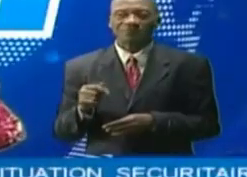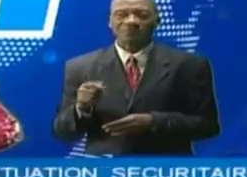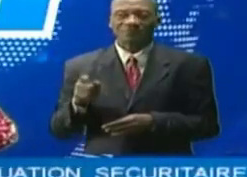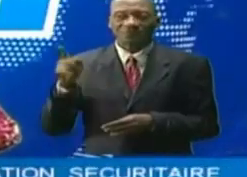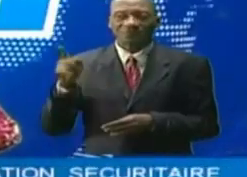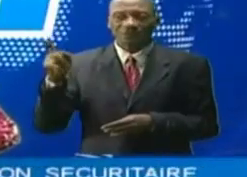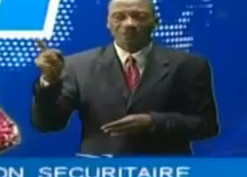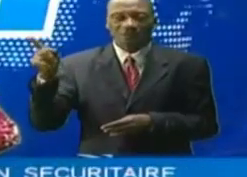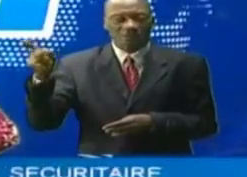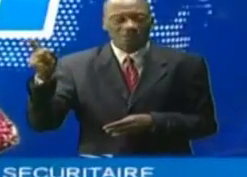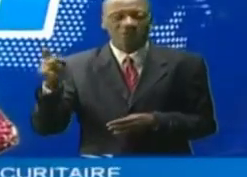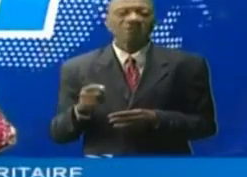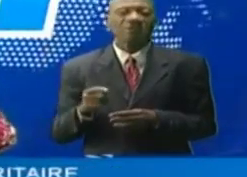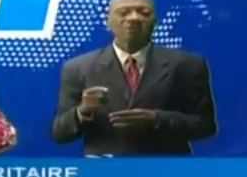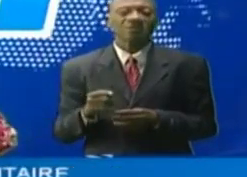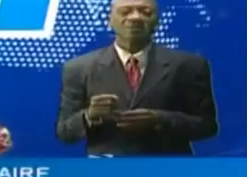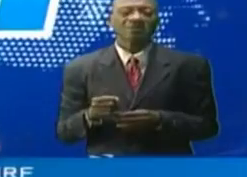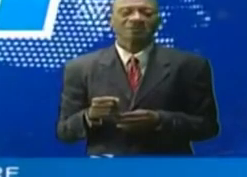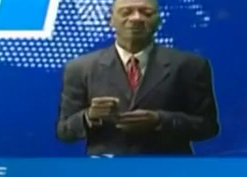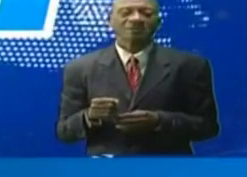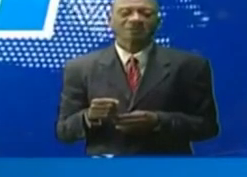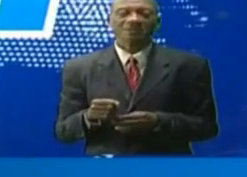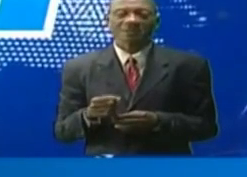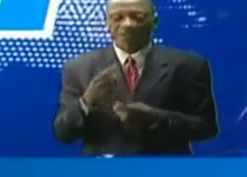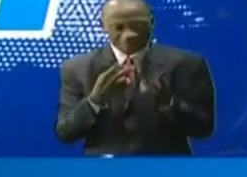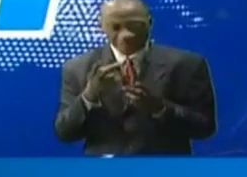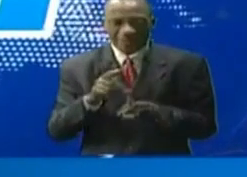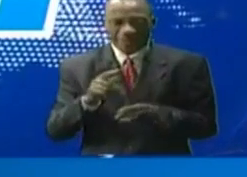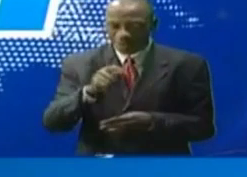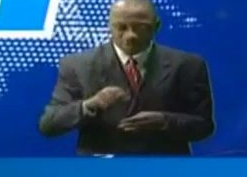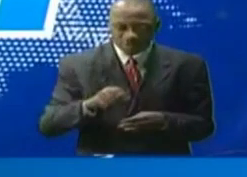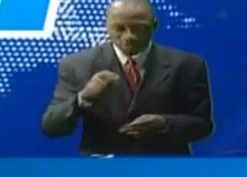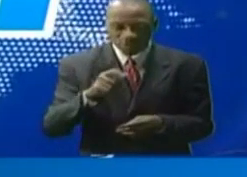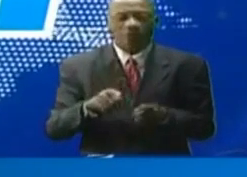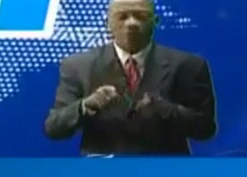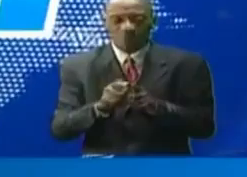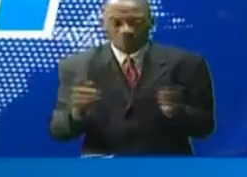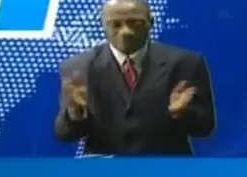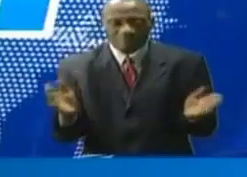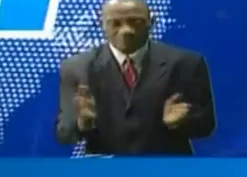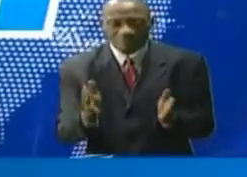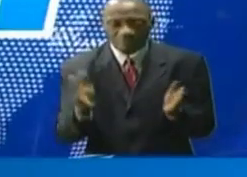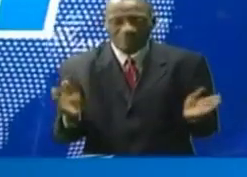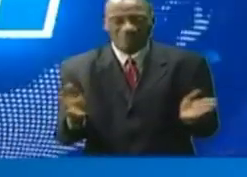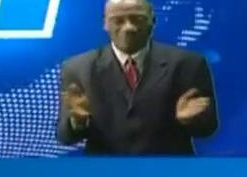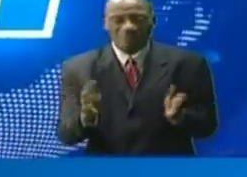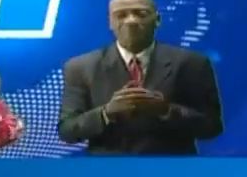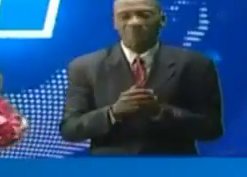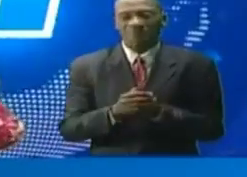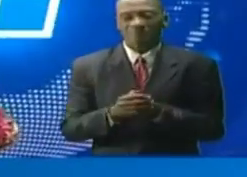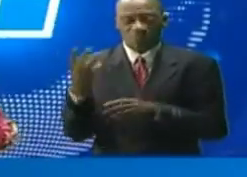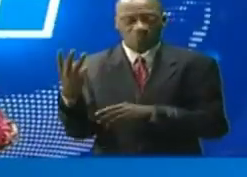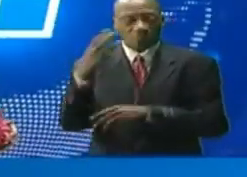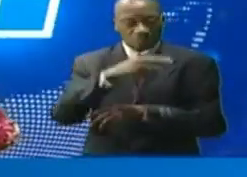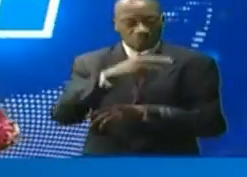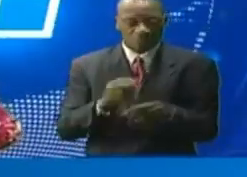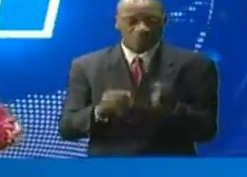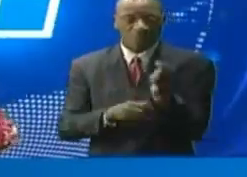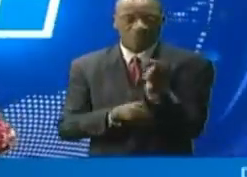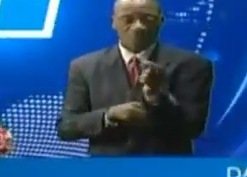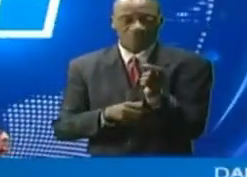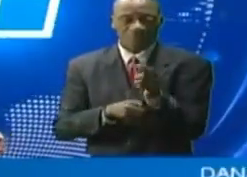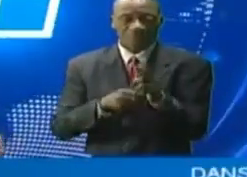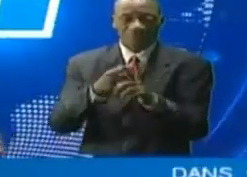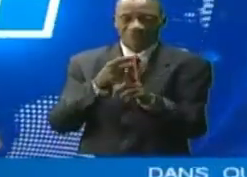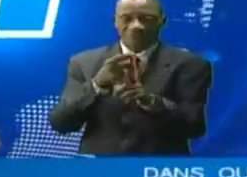la territoriale ce lundi 31 octobre 2022 à Bunia. Durant 3 jours, les participants venus de tout le